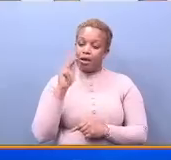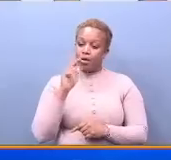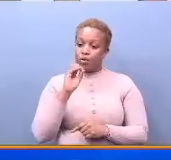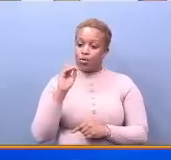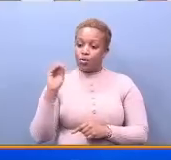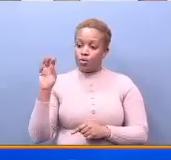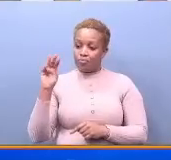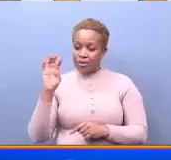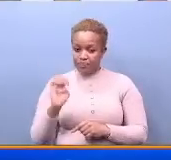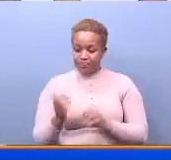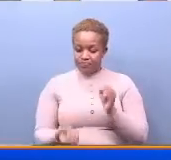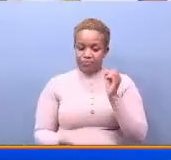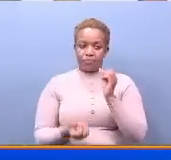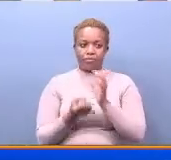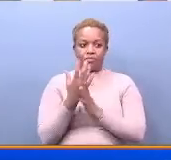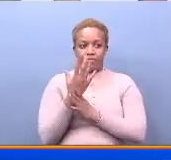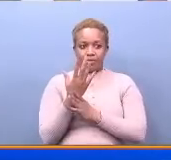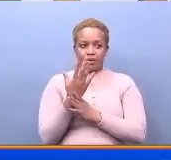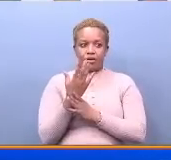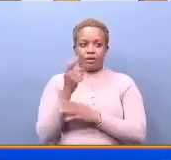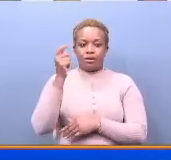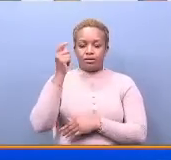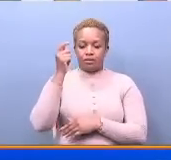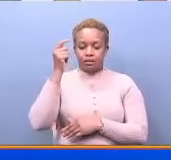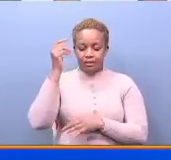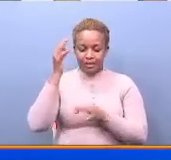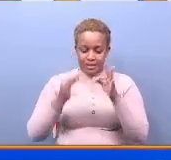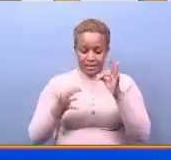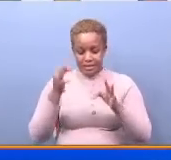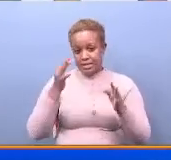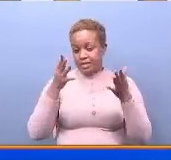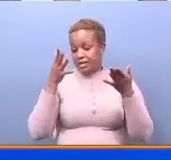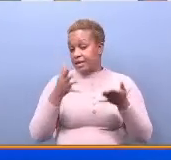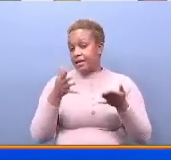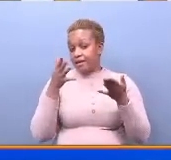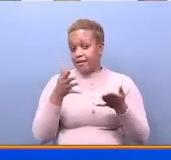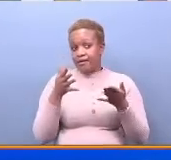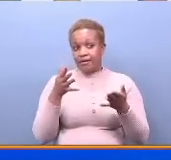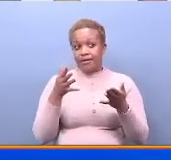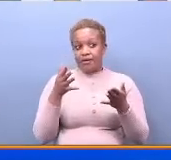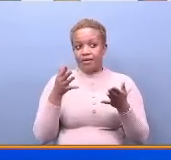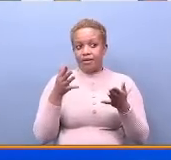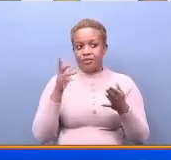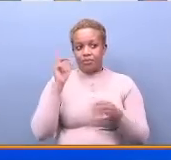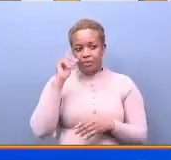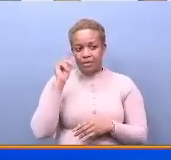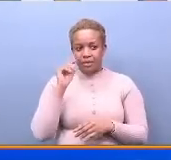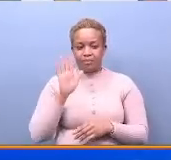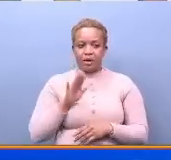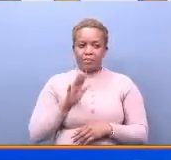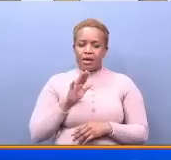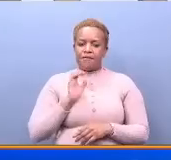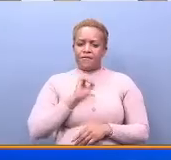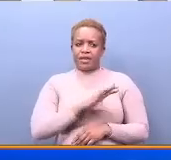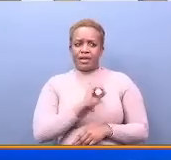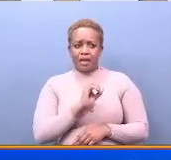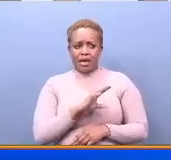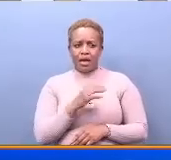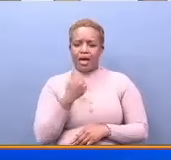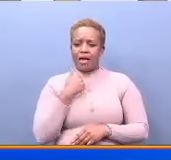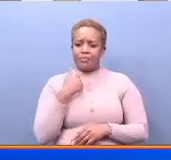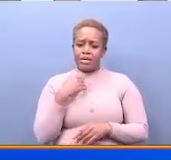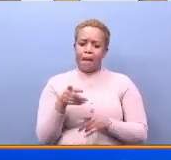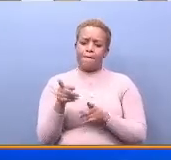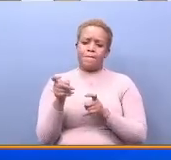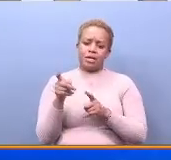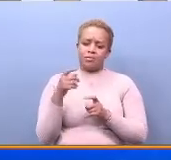Mombasa. Iangalie mambo yangu na IBC. Nikashinda ile bench. Lakini sababu mama alikuwa na uoga mingi, ameshambuliwa na kina